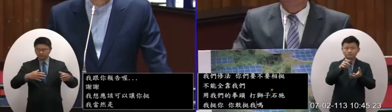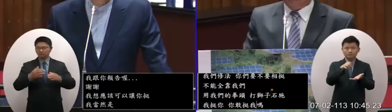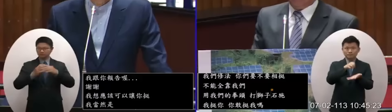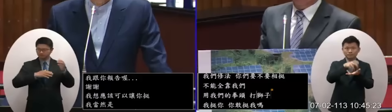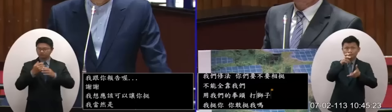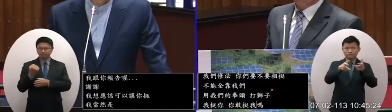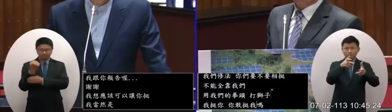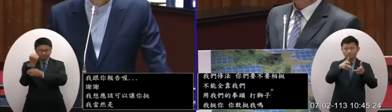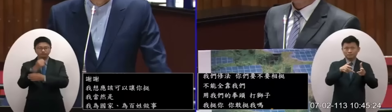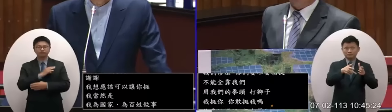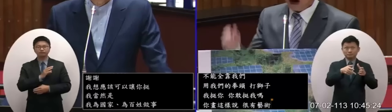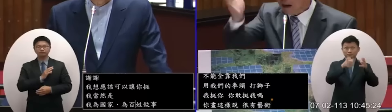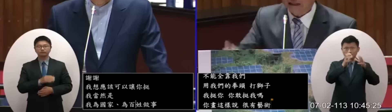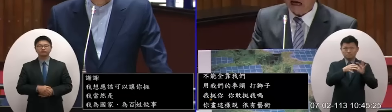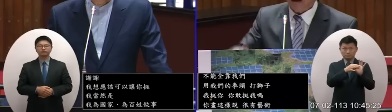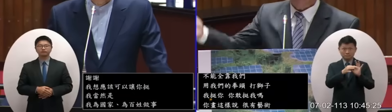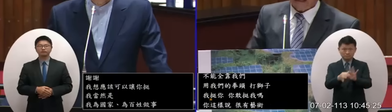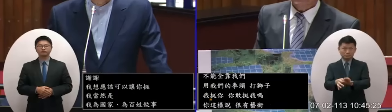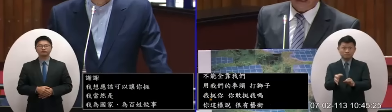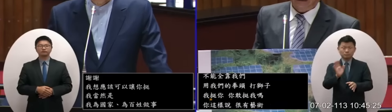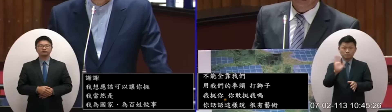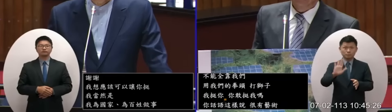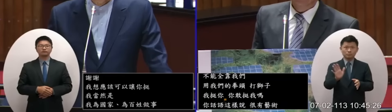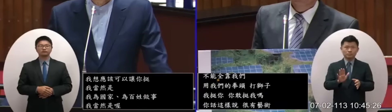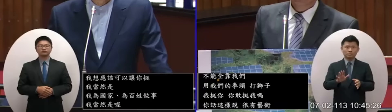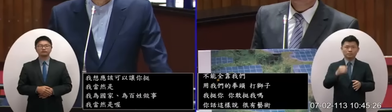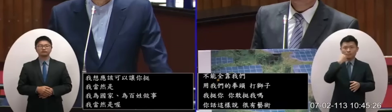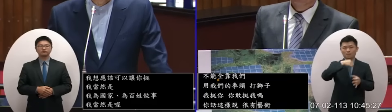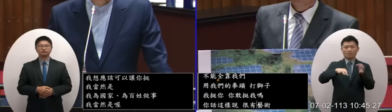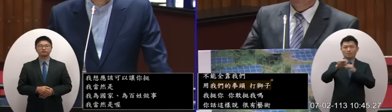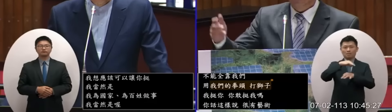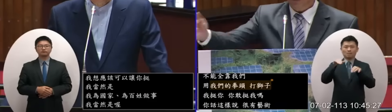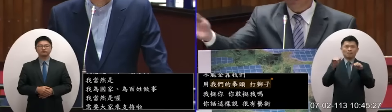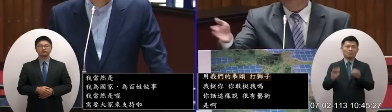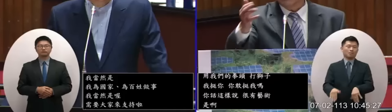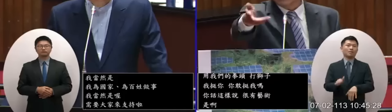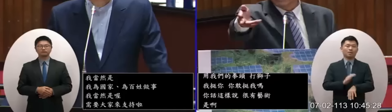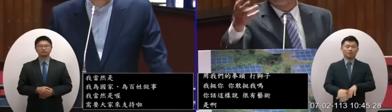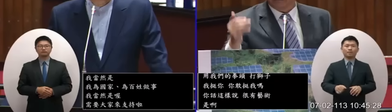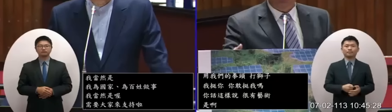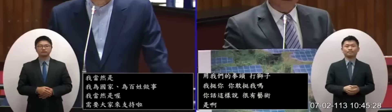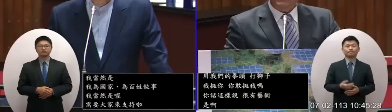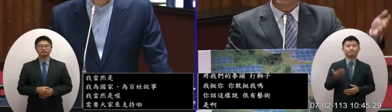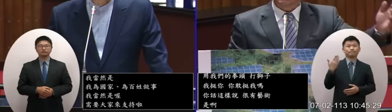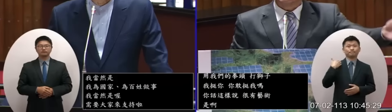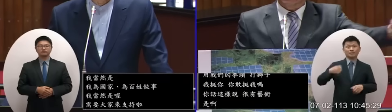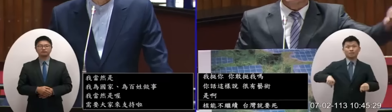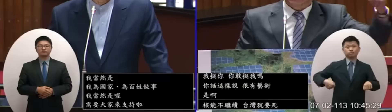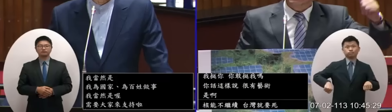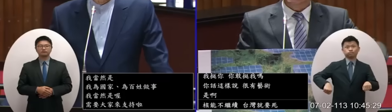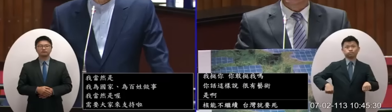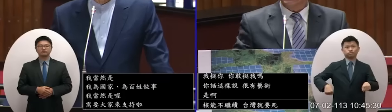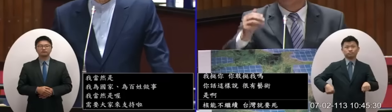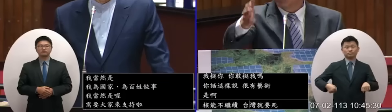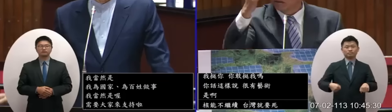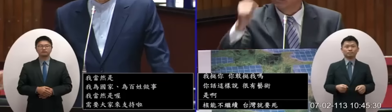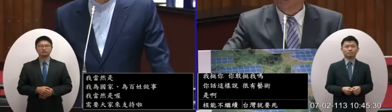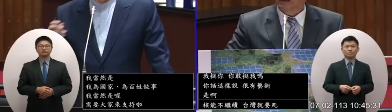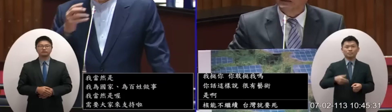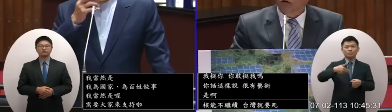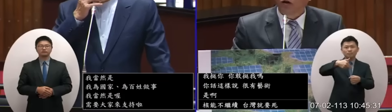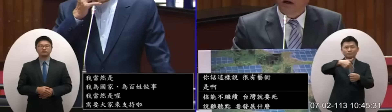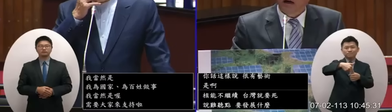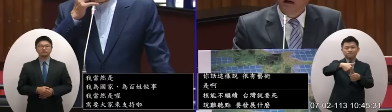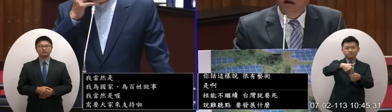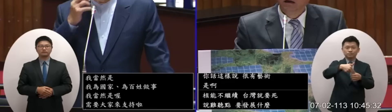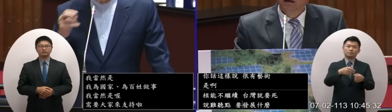嘛？讲啊，歹听也要发展啥？我讲啊，较早咱徛多半是食李香亭的，你看我差不多变迄个